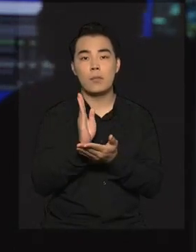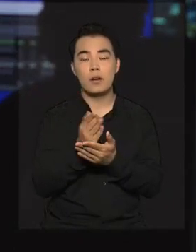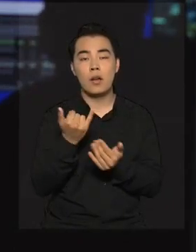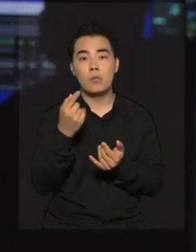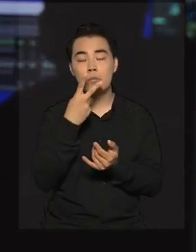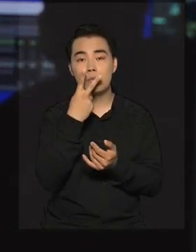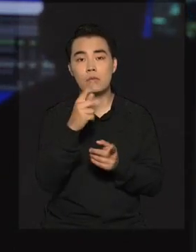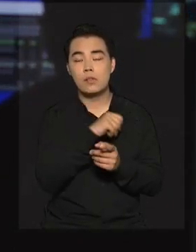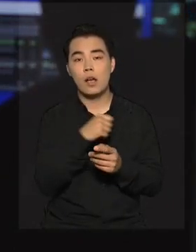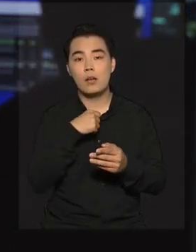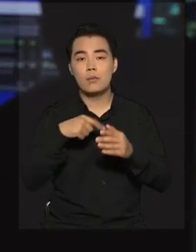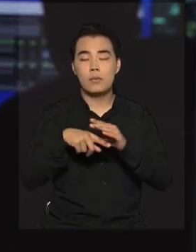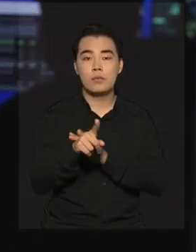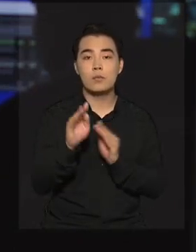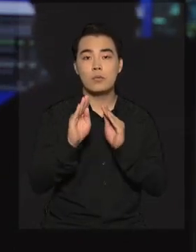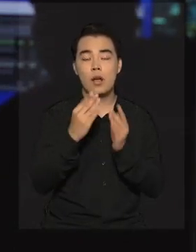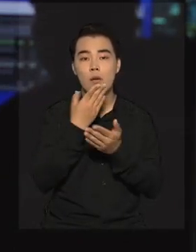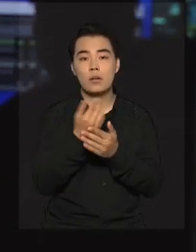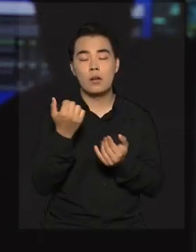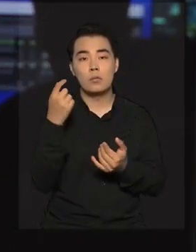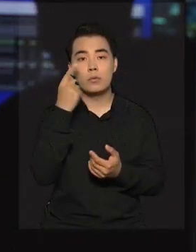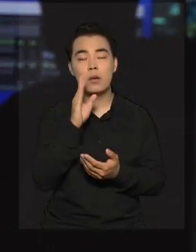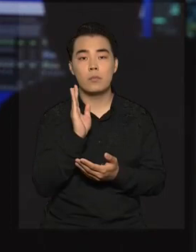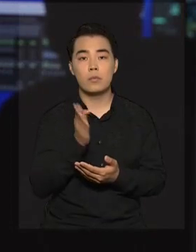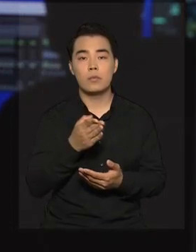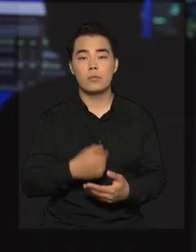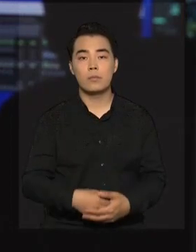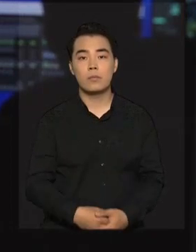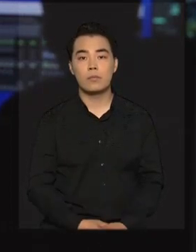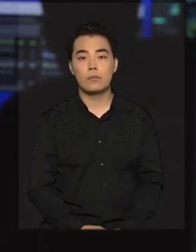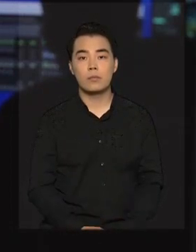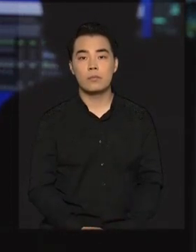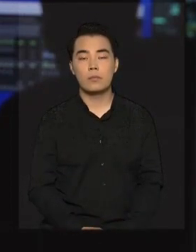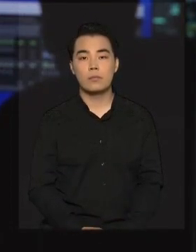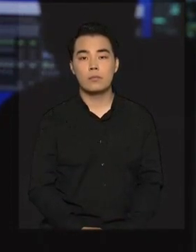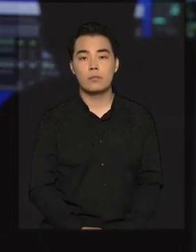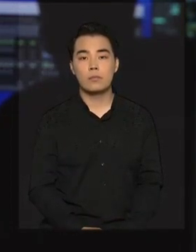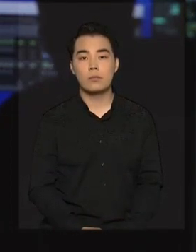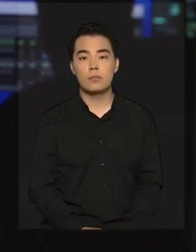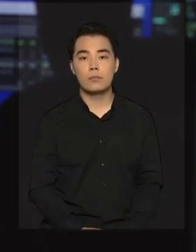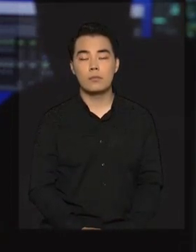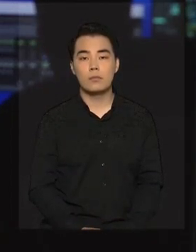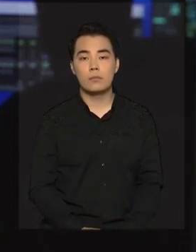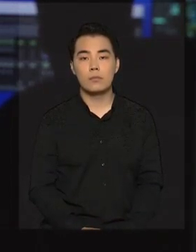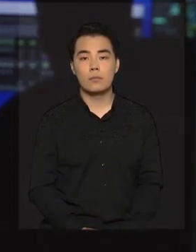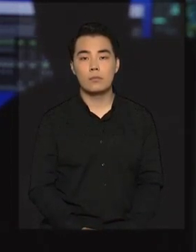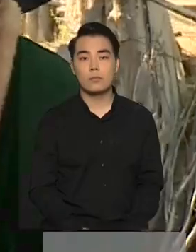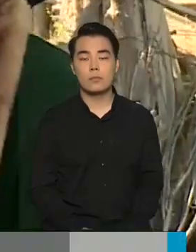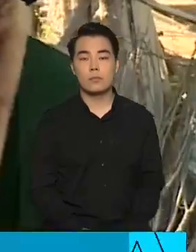бойына бірнеше қасиетті сыйдырған қариядан тілшіміз әдемі қартаюдың жолын сұрап қайтты.